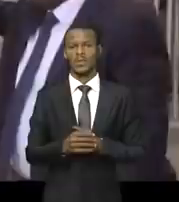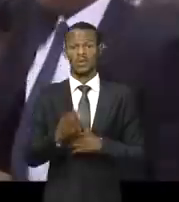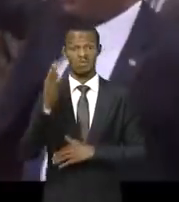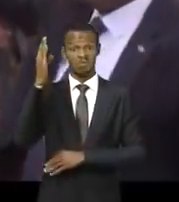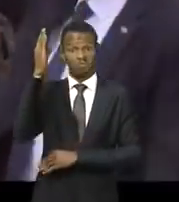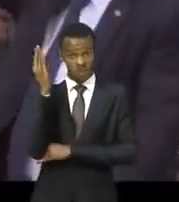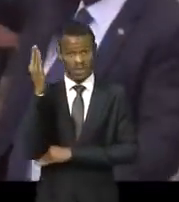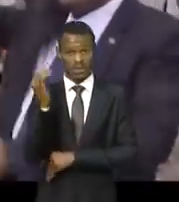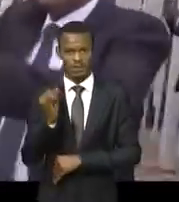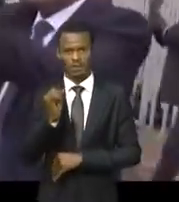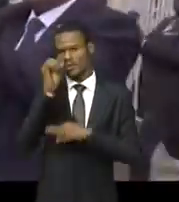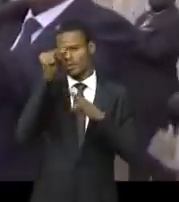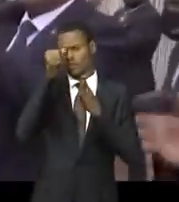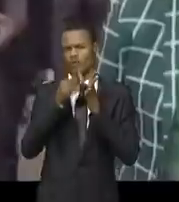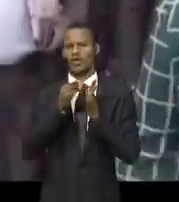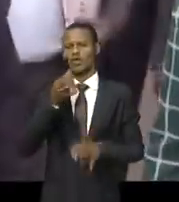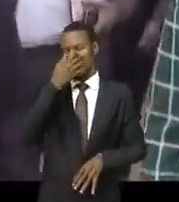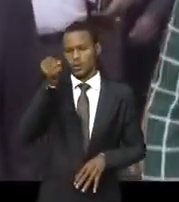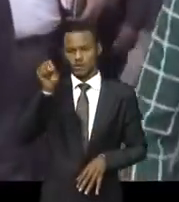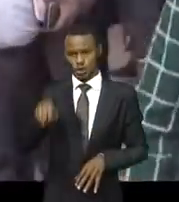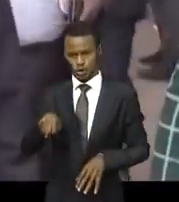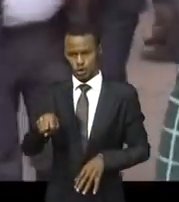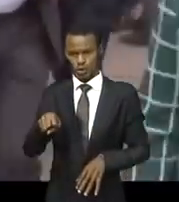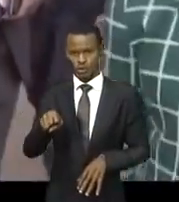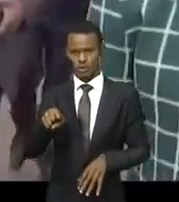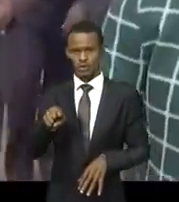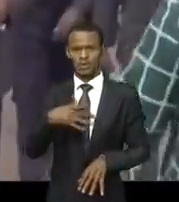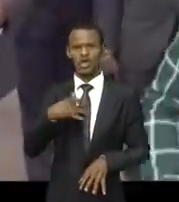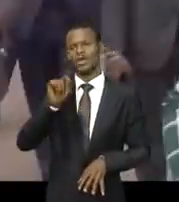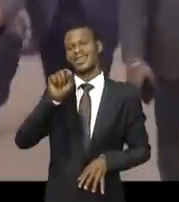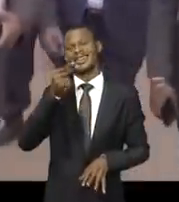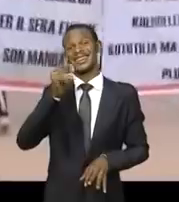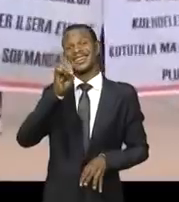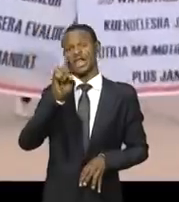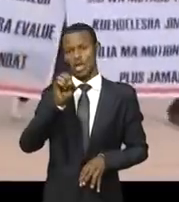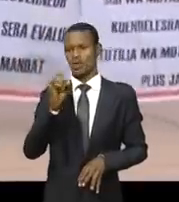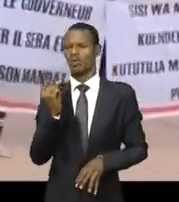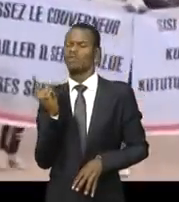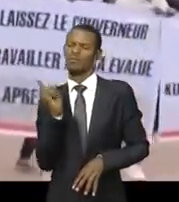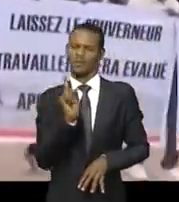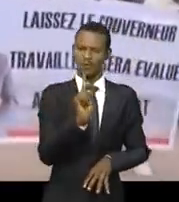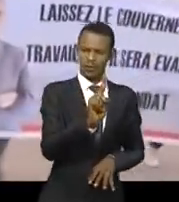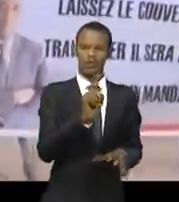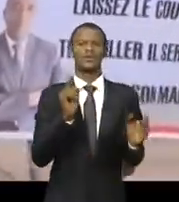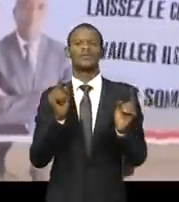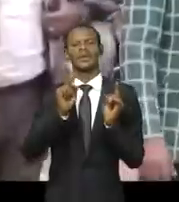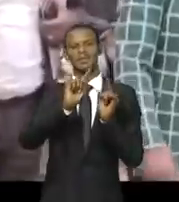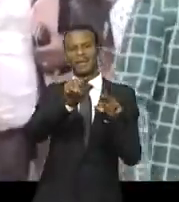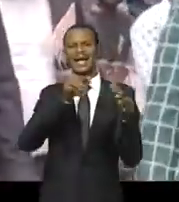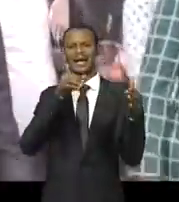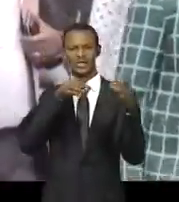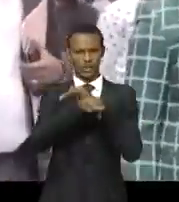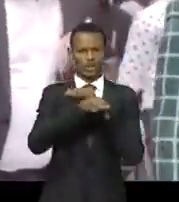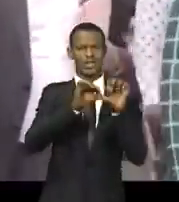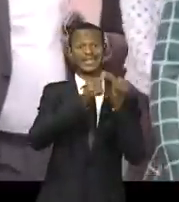gouverneur Théo Ngwabidje Kassi, épaules bombées, cravate sombre, quitte son bureau pour répondre à la motion de défiance lui adressée par